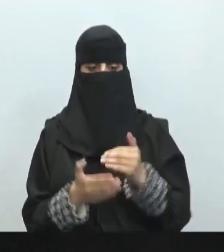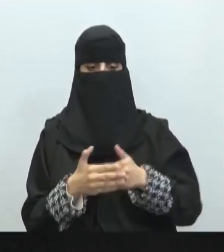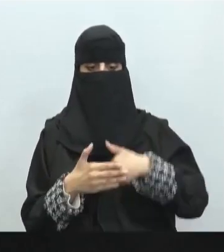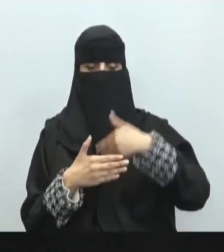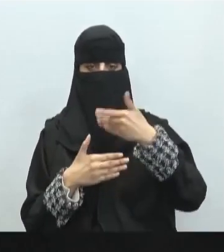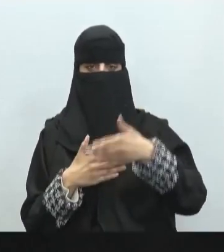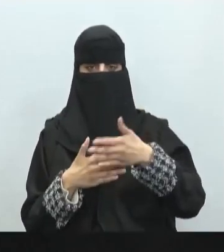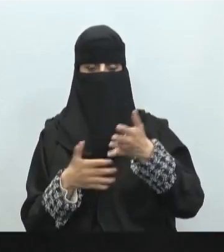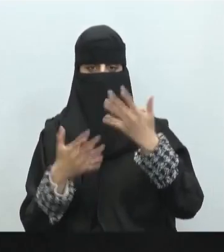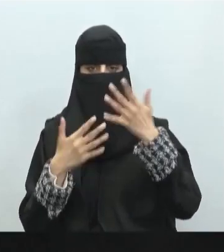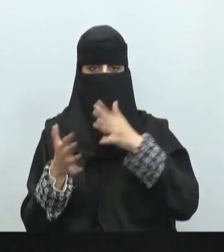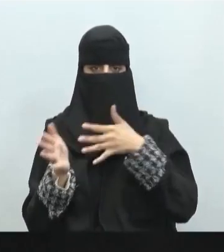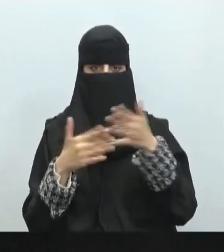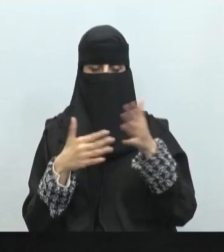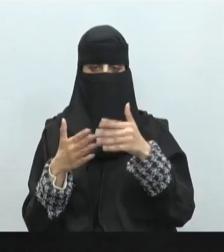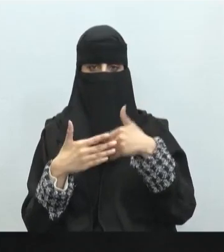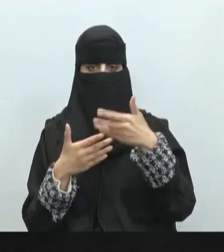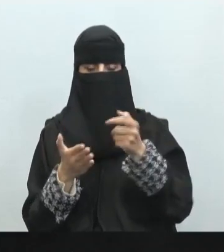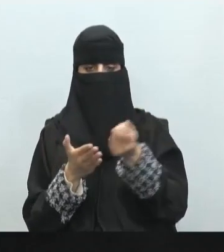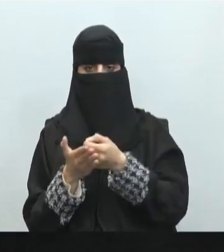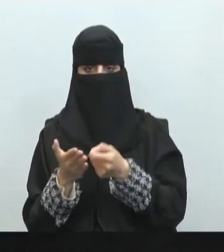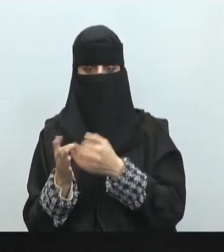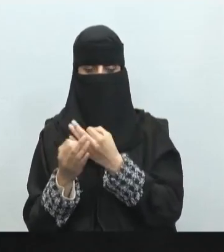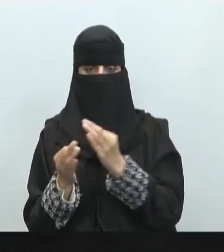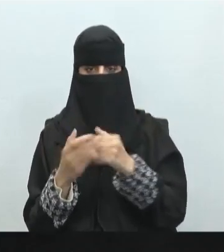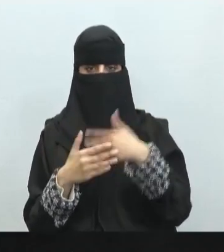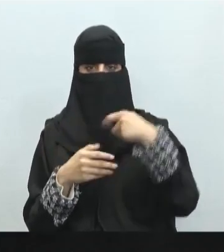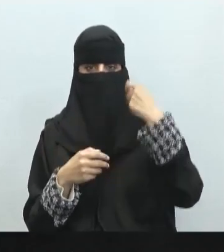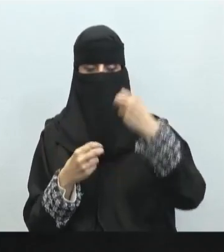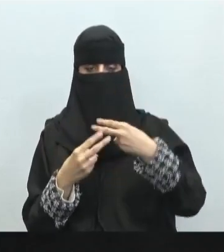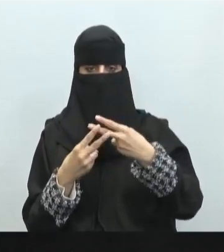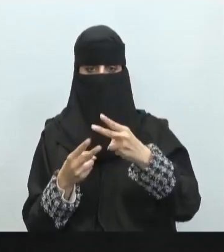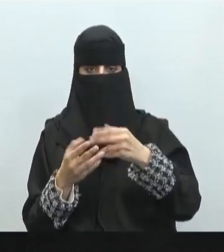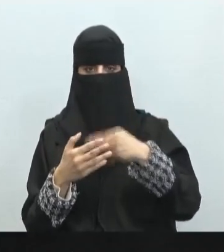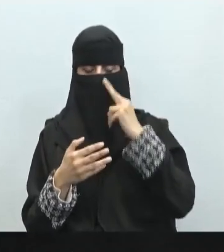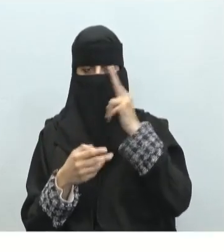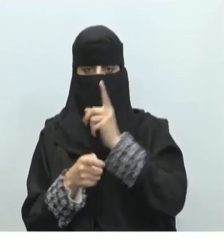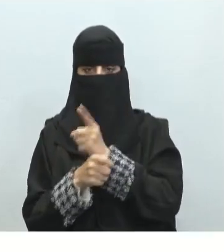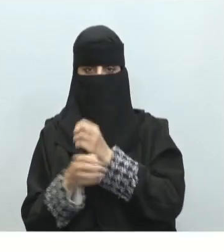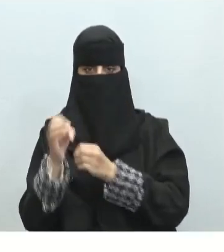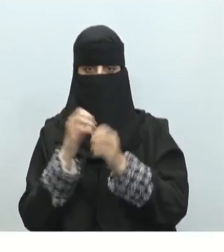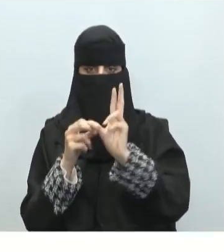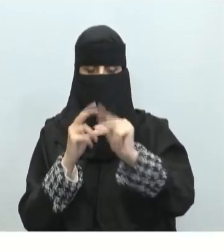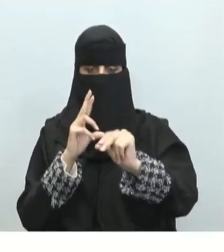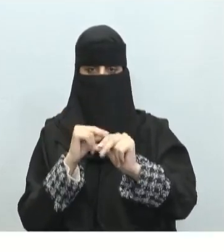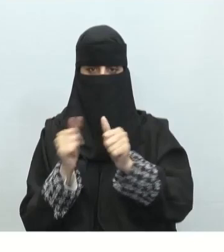مفيده ثم نعود ونتابع المقطع ونرى اجاباتنا بارك الله